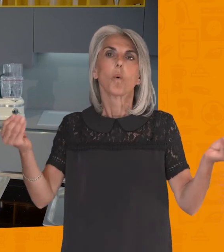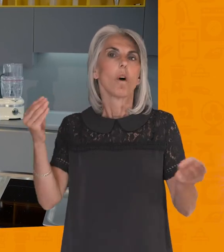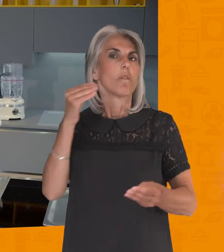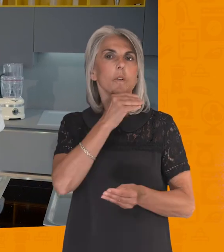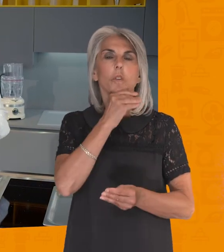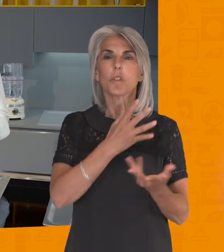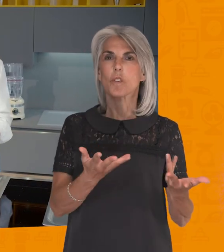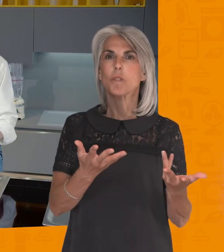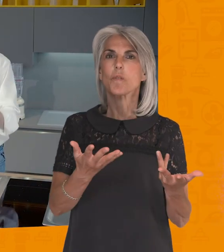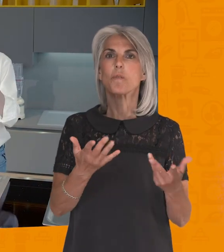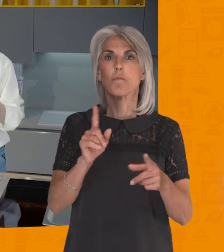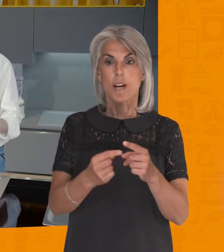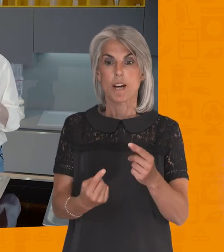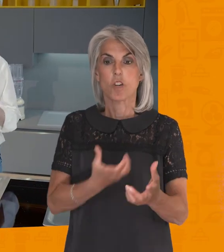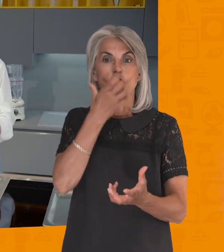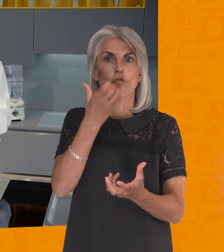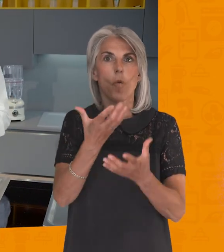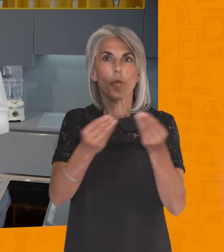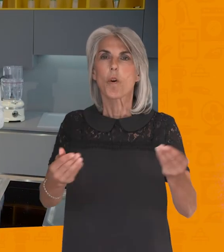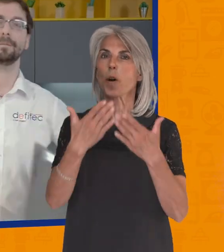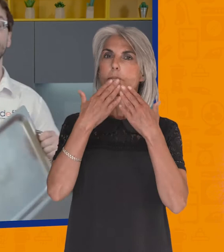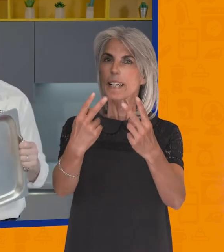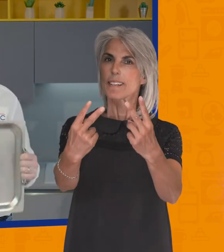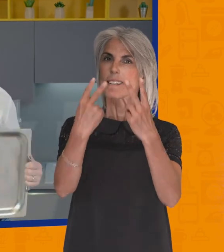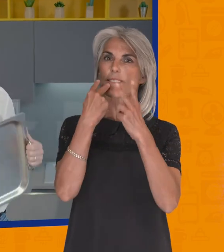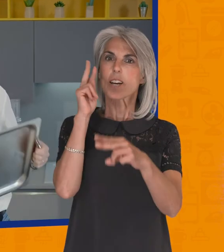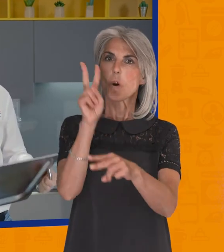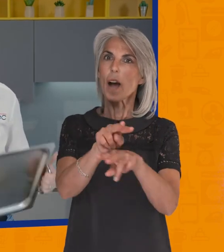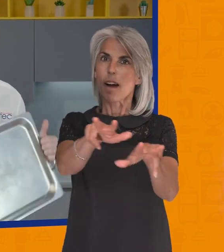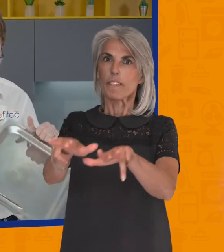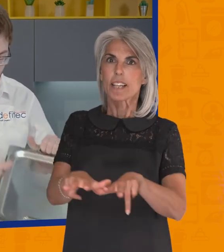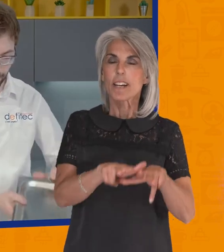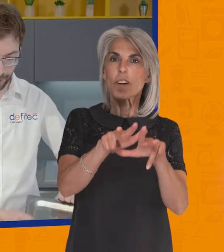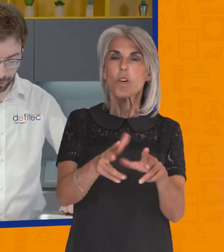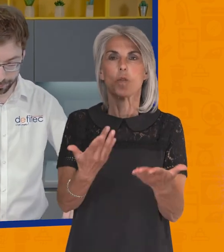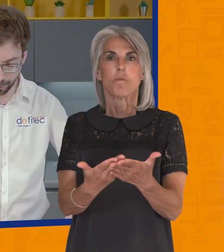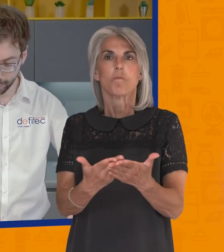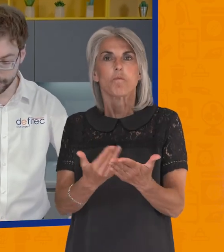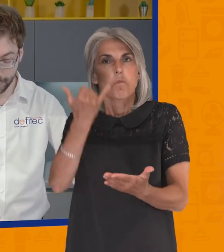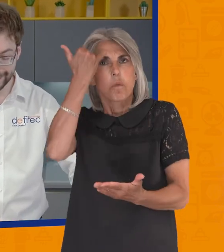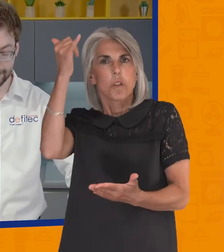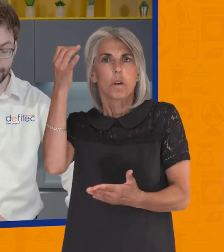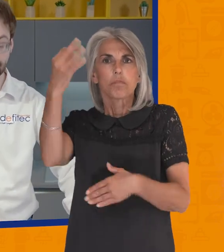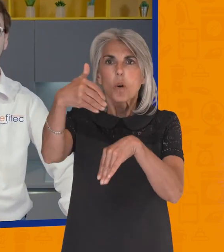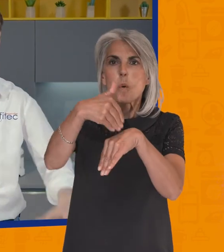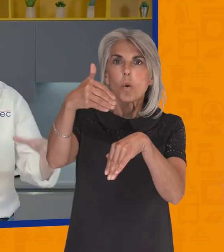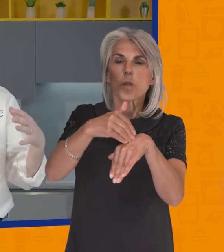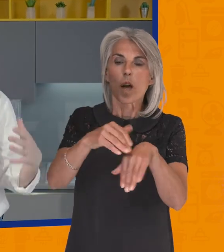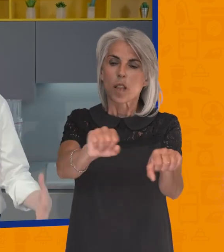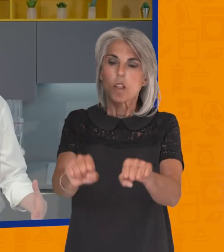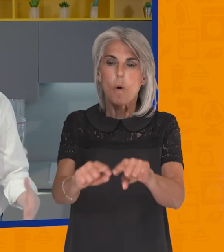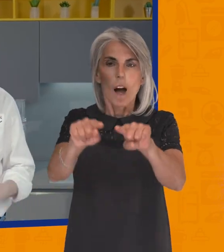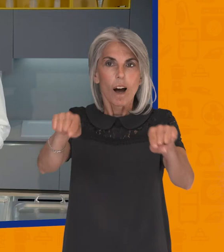vinaigre disparaissent très très rapidement quand elles sont chauffées. Merci à toutes et tous d'avoir suivi cette vidéo pour le truc et astuce du nettoyage